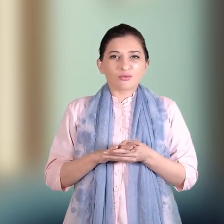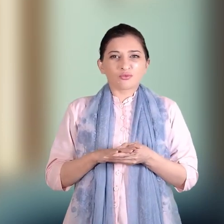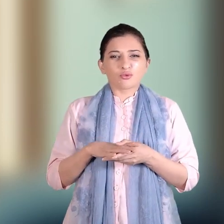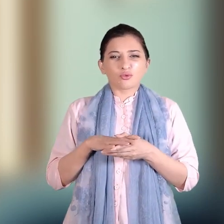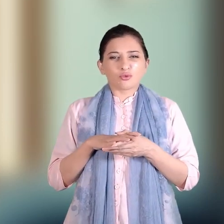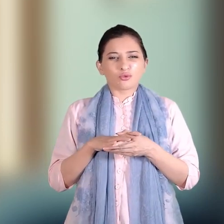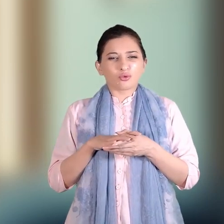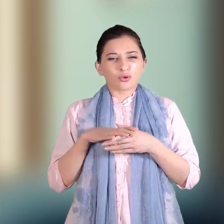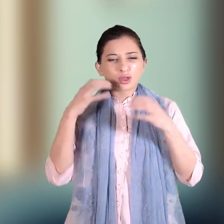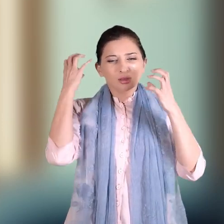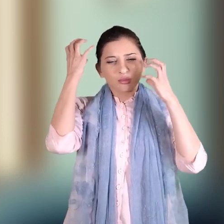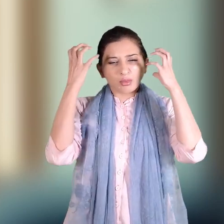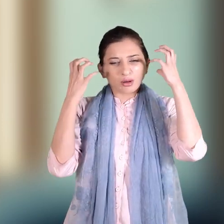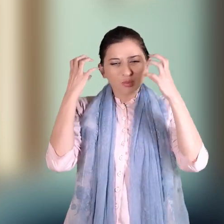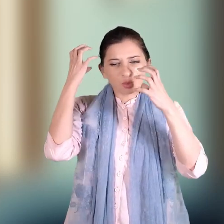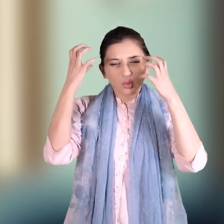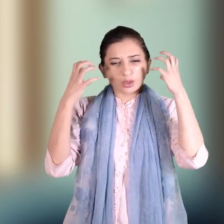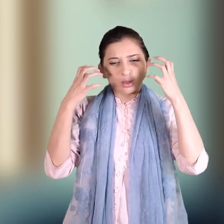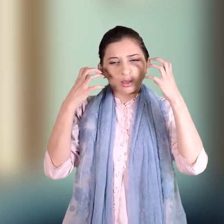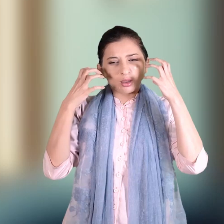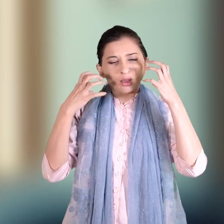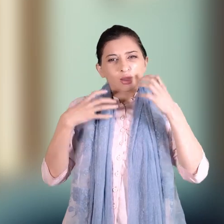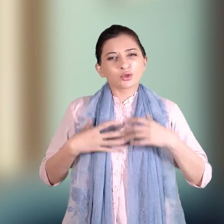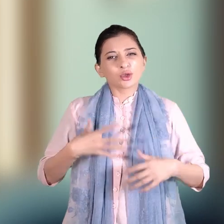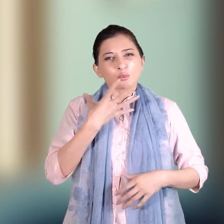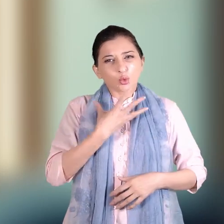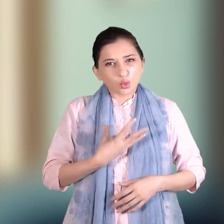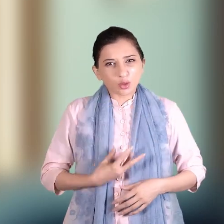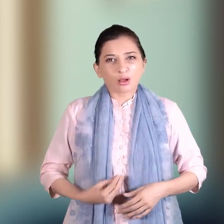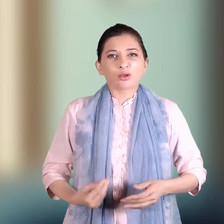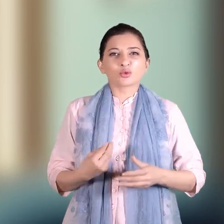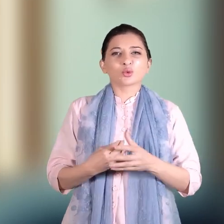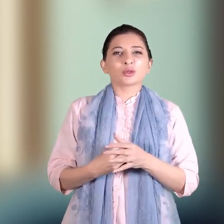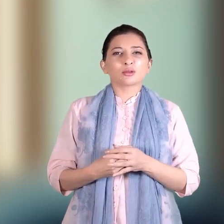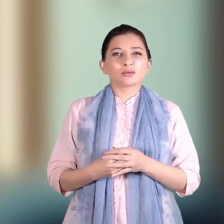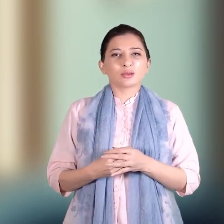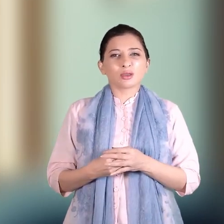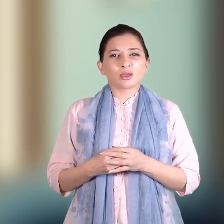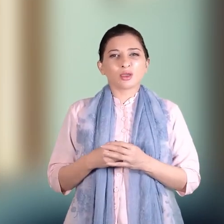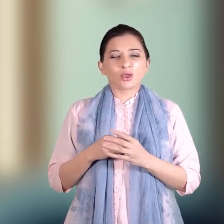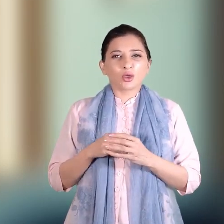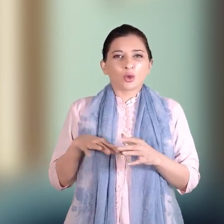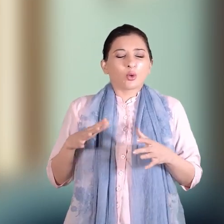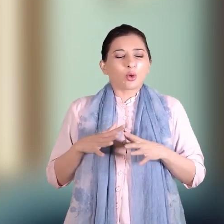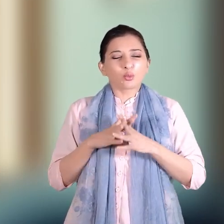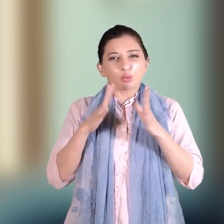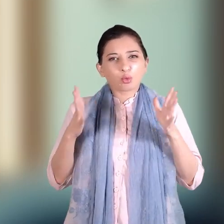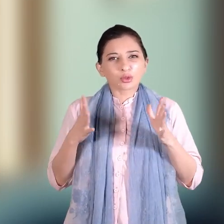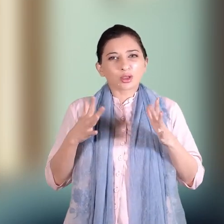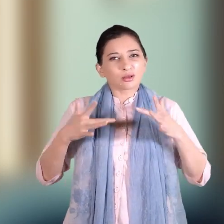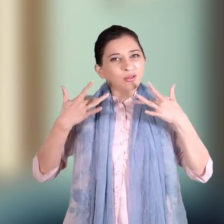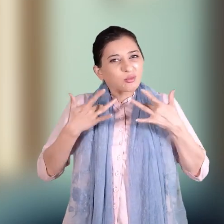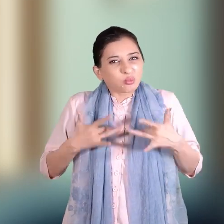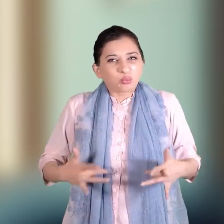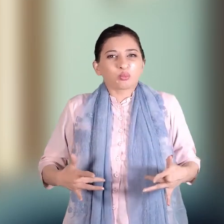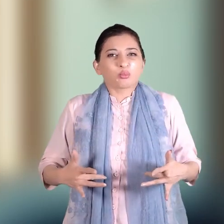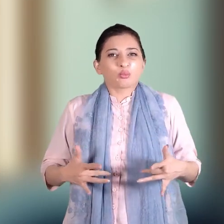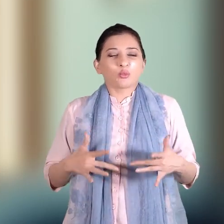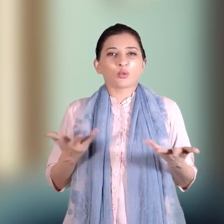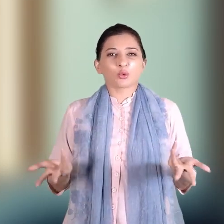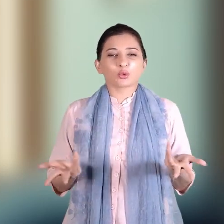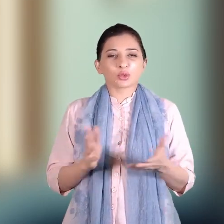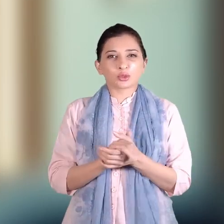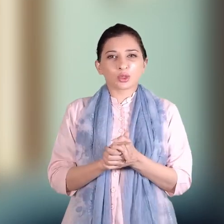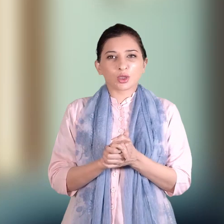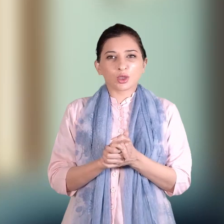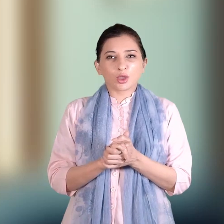बहुत lost feel कर रही होती हैं, बहुत sad होती हैं. Sometimes they feel completely hopeless, they feel withdrawn, वो